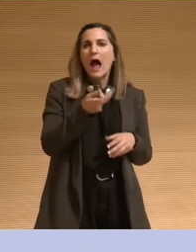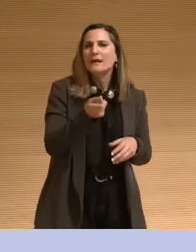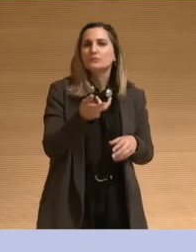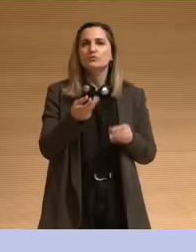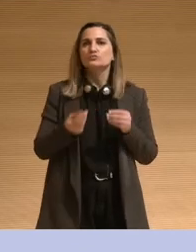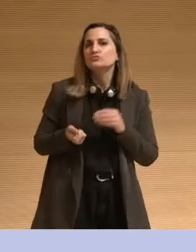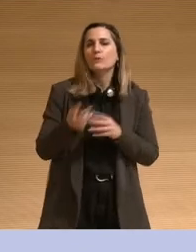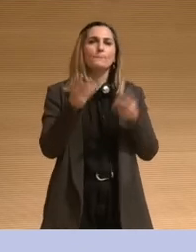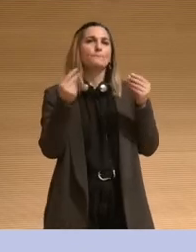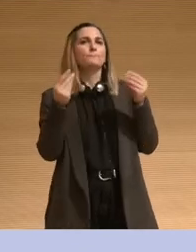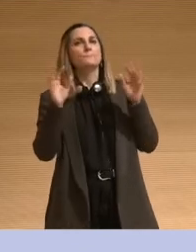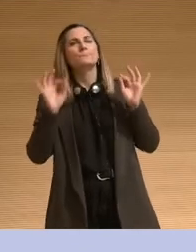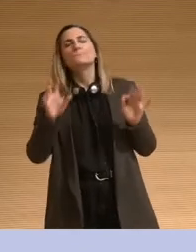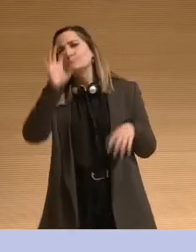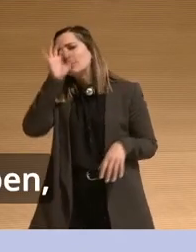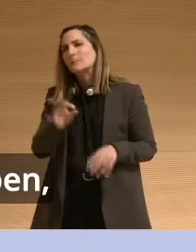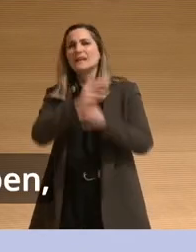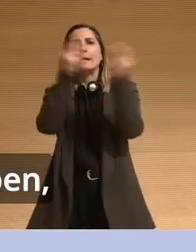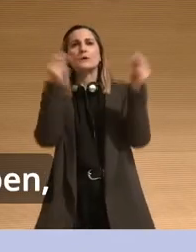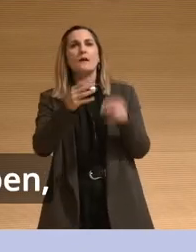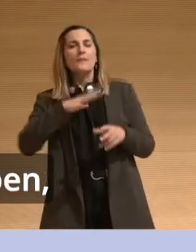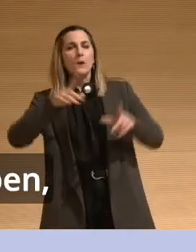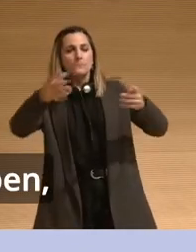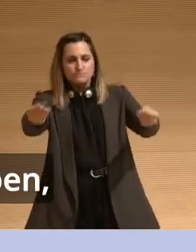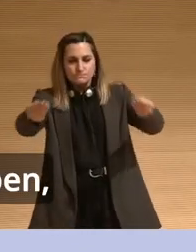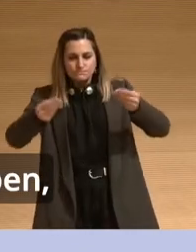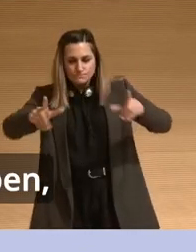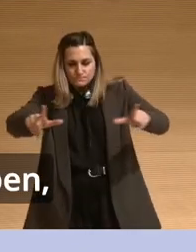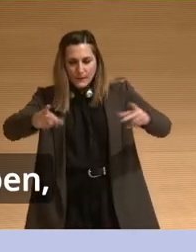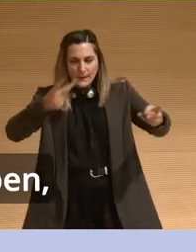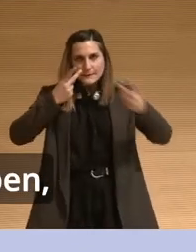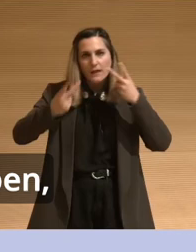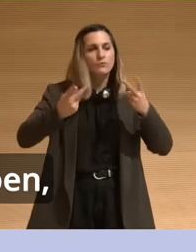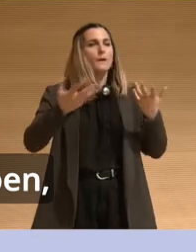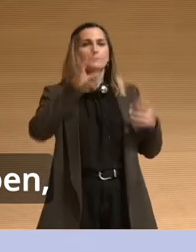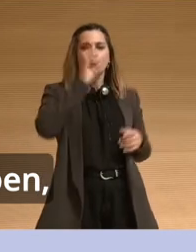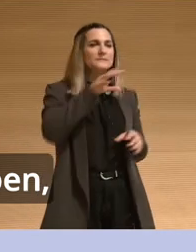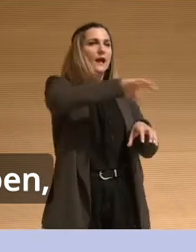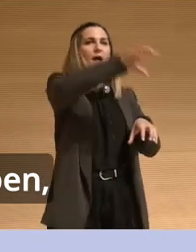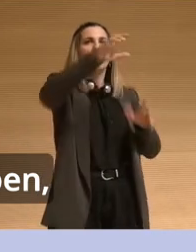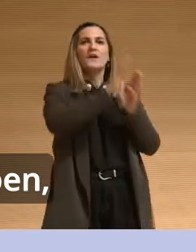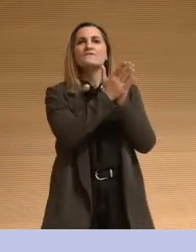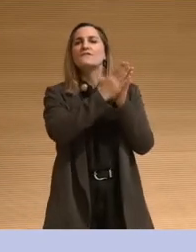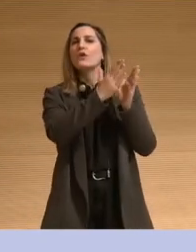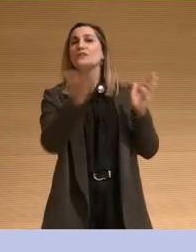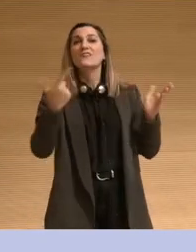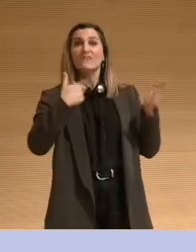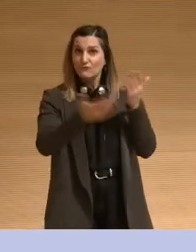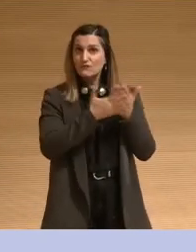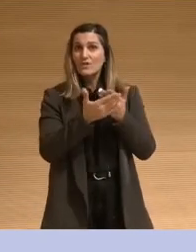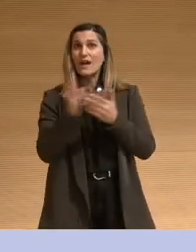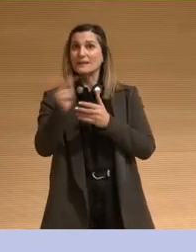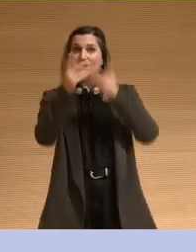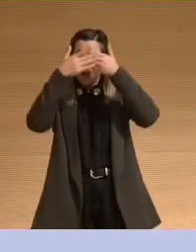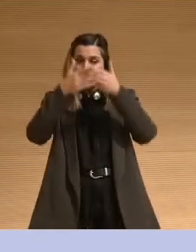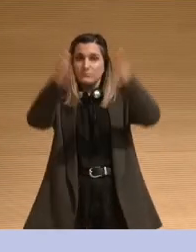και τα ποιοτικά, τα πραγματικά αποτελέσματα, για να δούμε κατά πόσο και οι κοινότητές μας πια είναι ανοιχτές και μπορούν